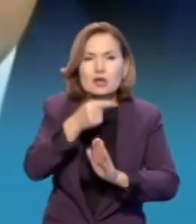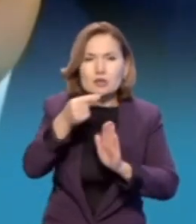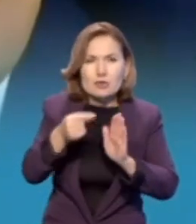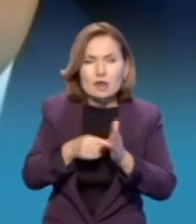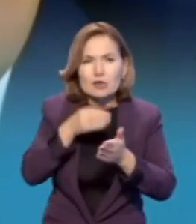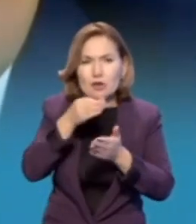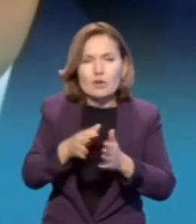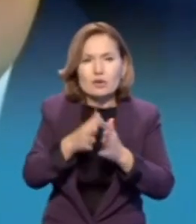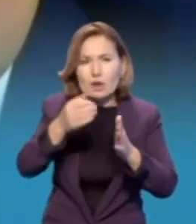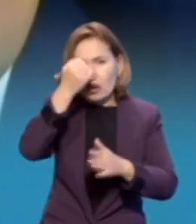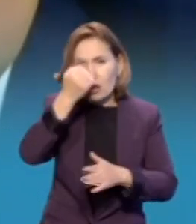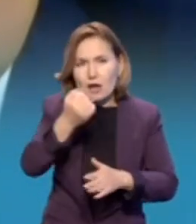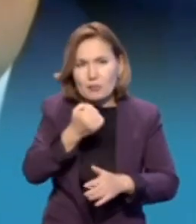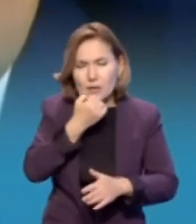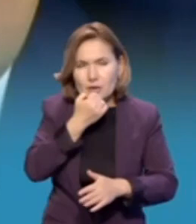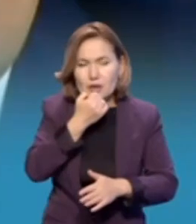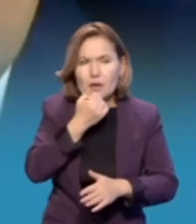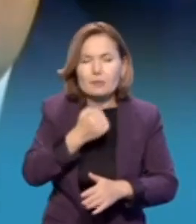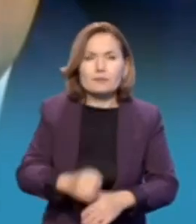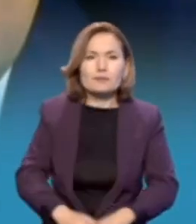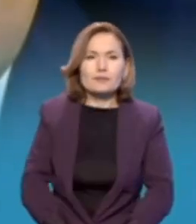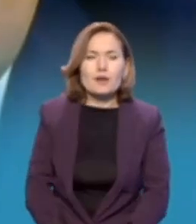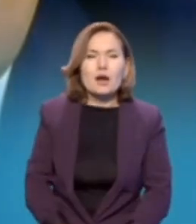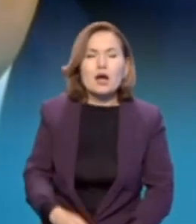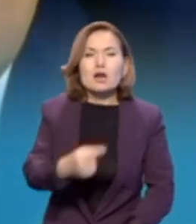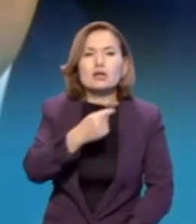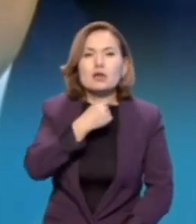бергеніңіз үшін. Қымбатты көрермен, естеріңізге сала